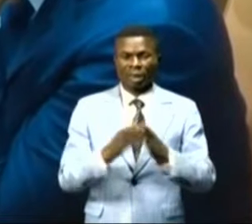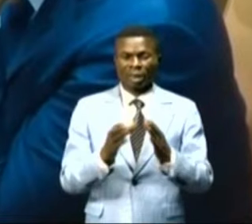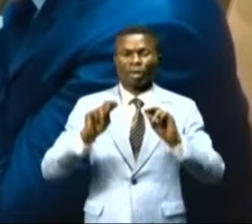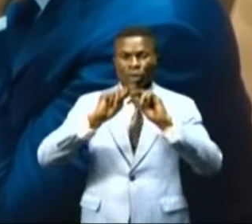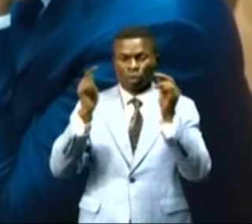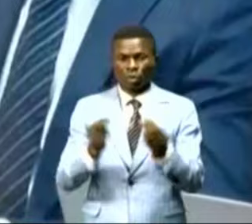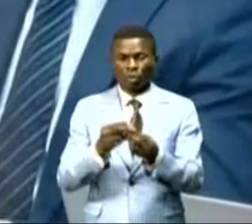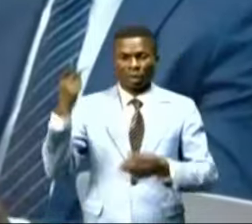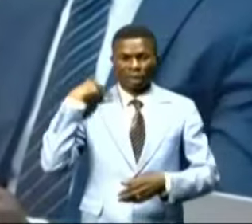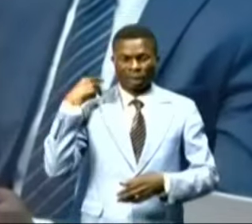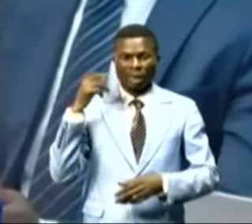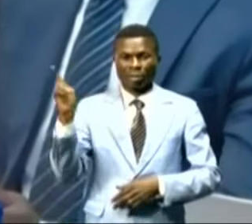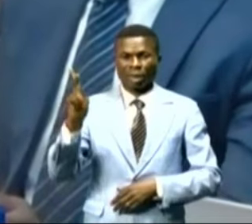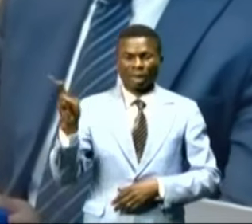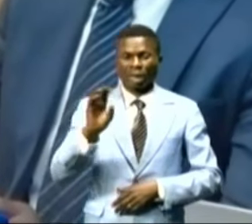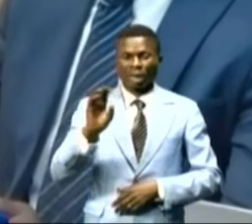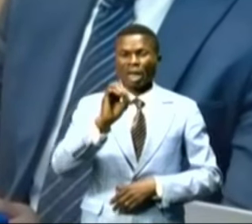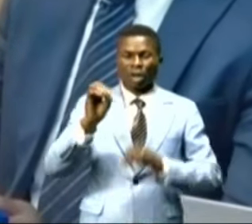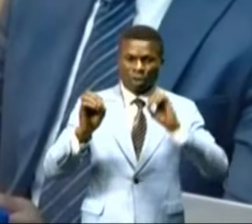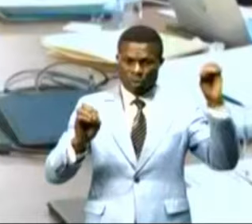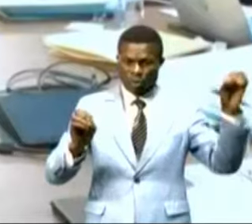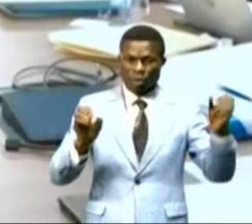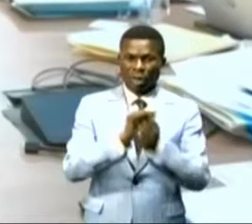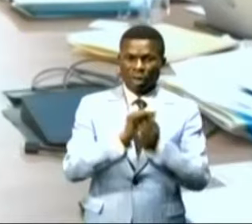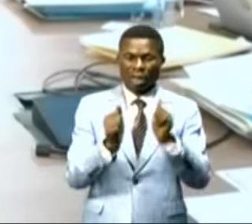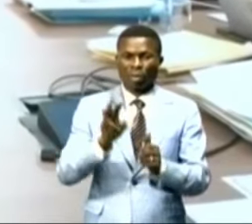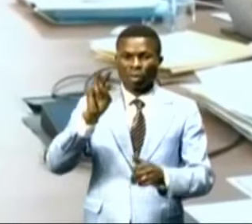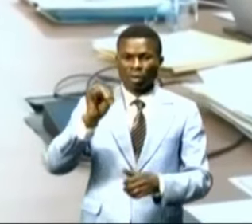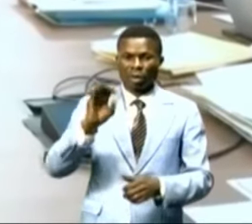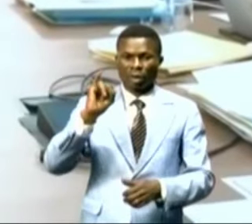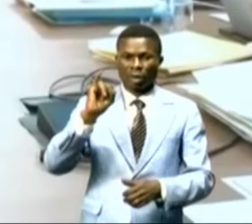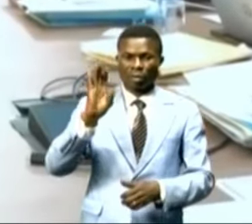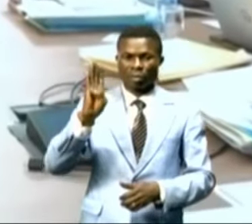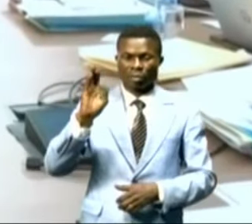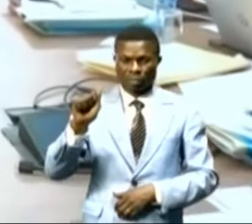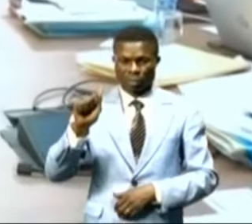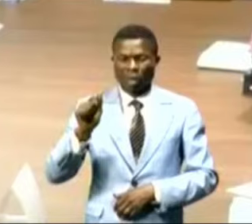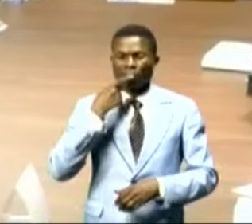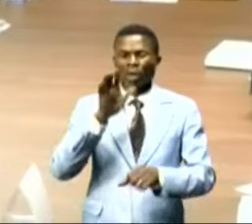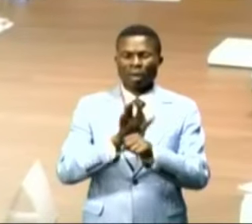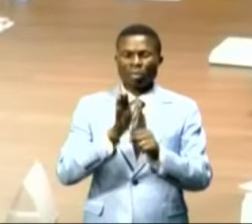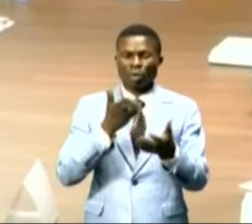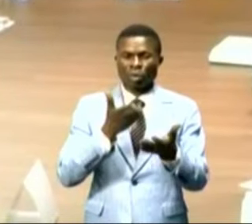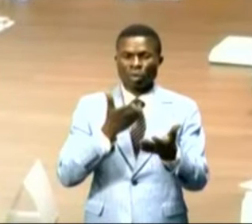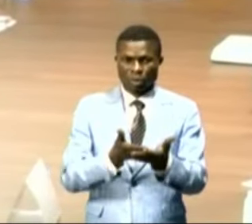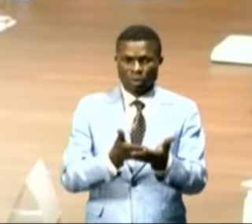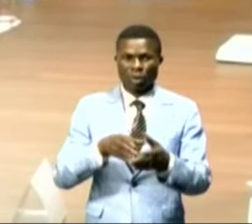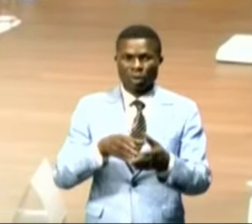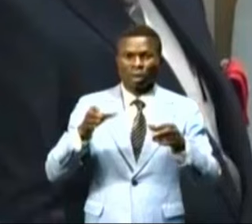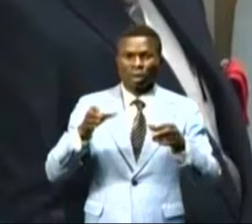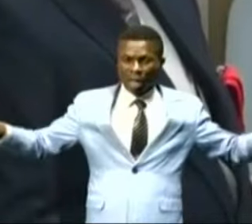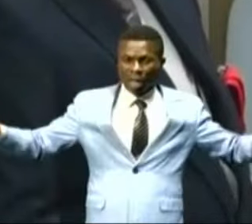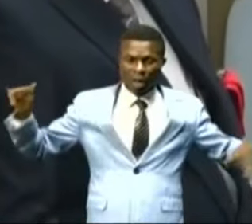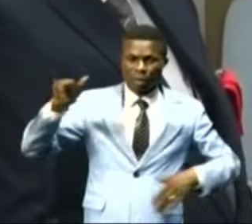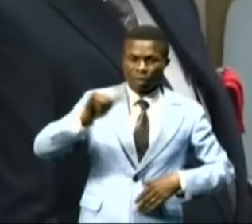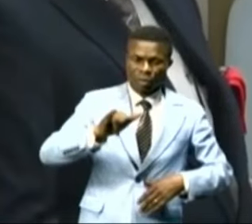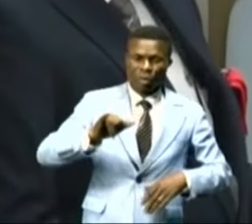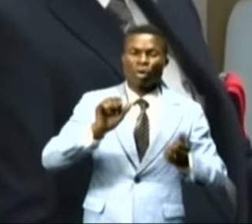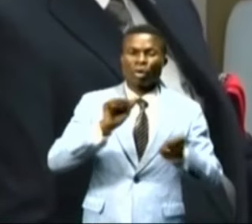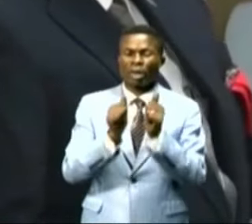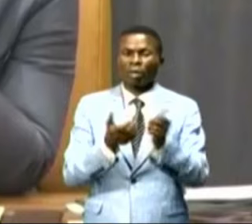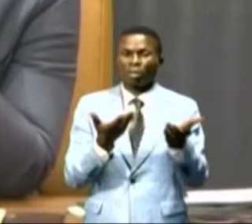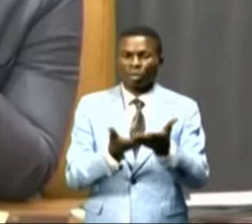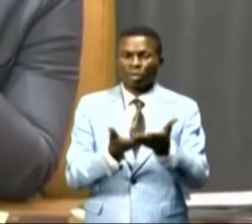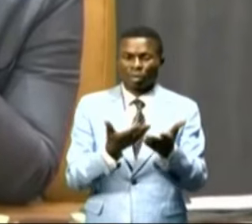des députés du Kassaï oriental, la question de la MIBA a cristallisé tous les intérêts. Congo Airways et ses défis comme la